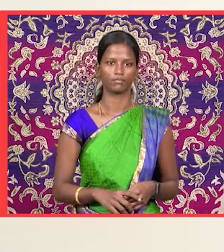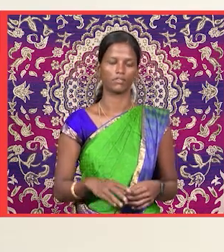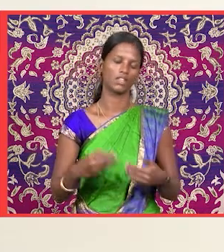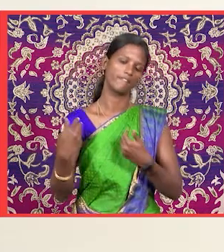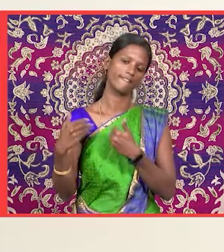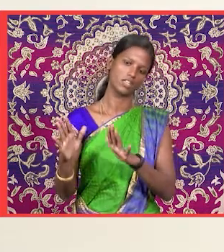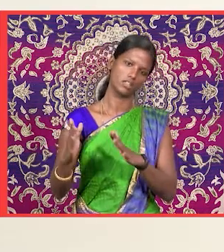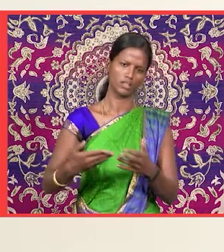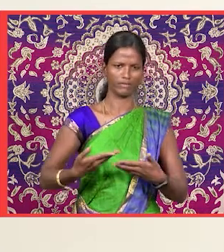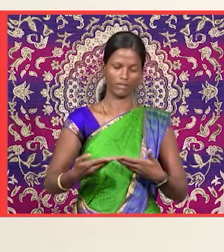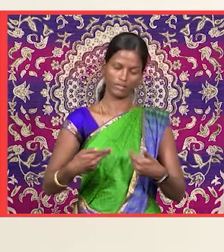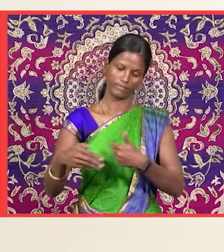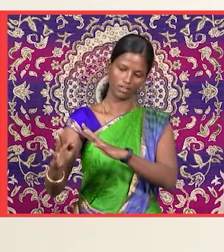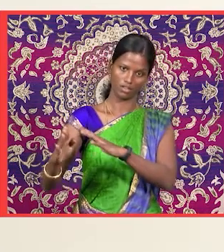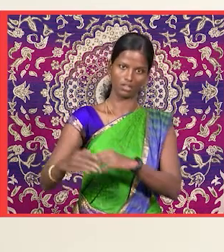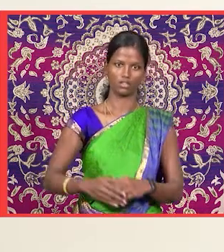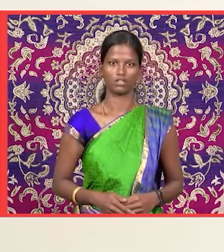விற்ற விலை